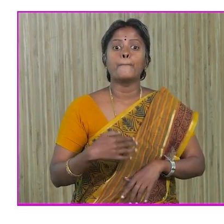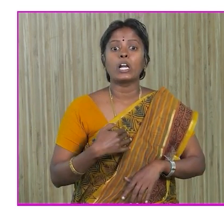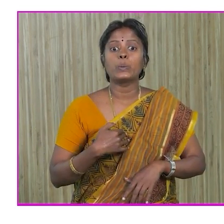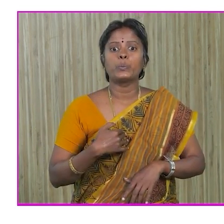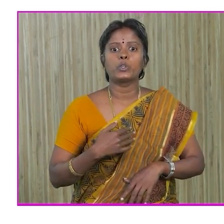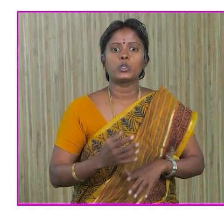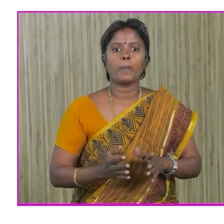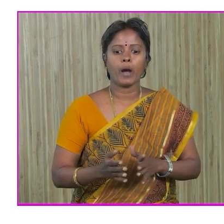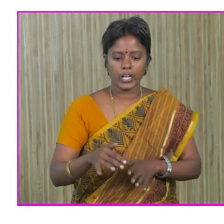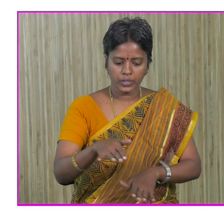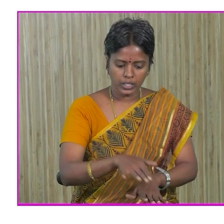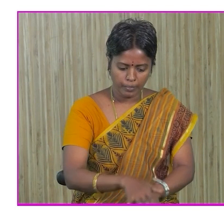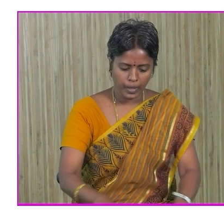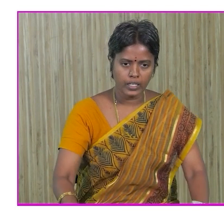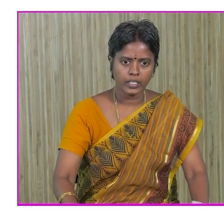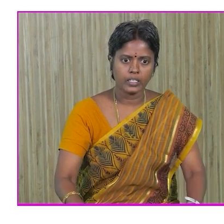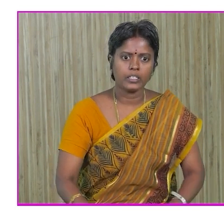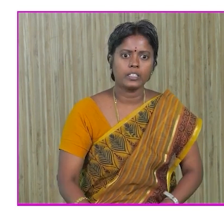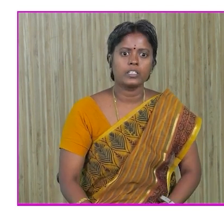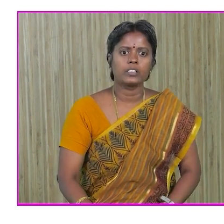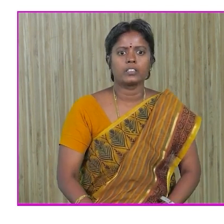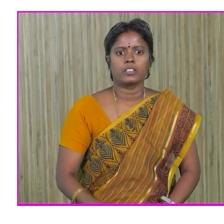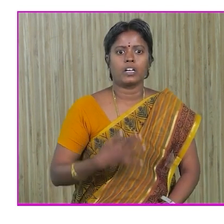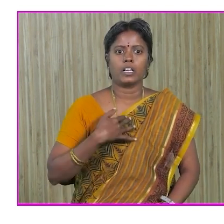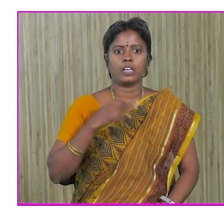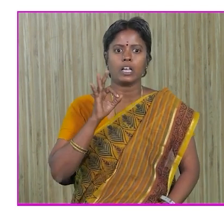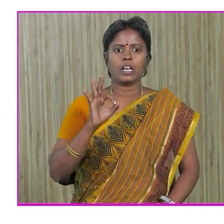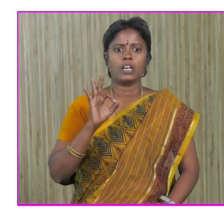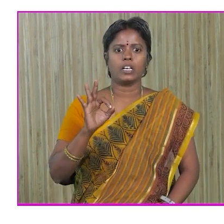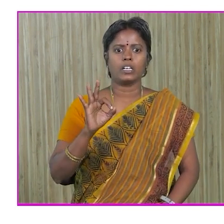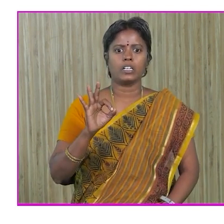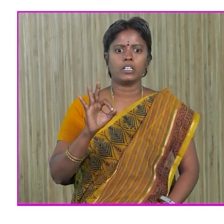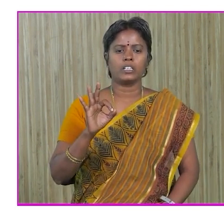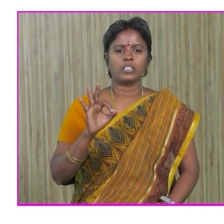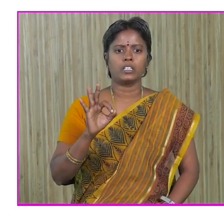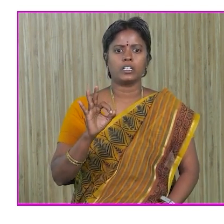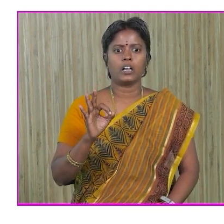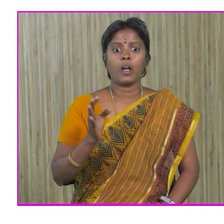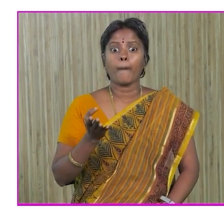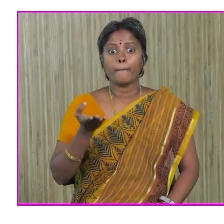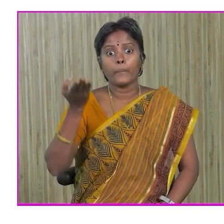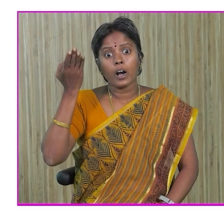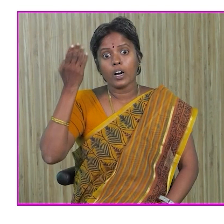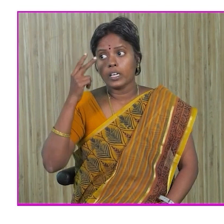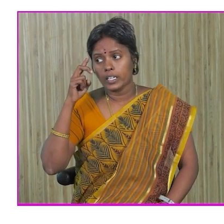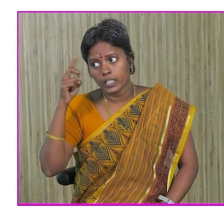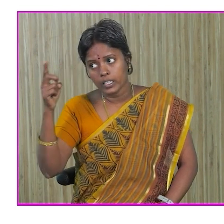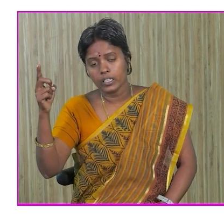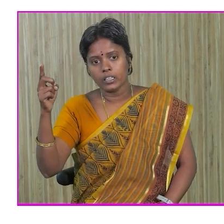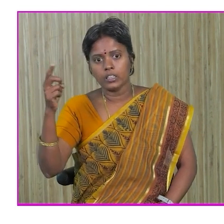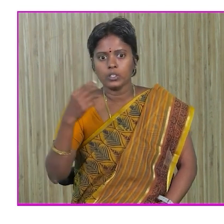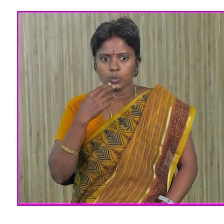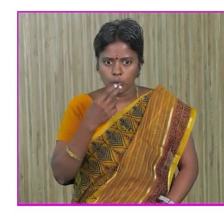உடையார், பண்புன்னா நல்ல பண்புகள்னு வச்சுக்கலாம். பண்பெனப்படுவது பாடறிந்து ஒழுகல். பாடு